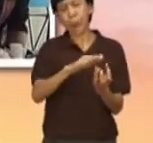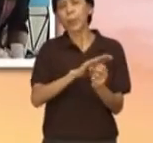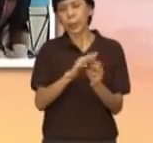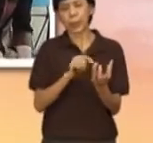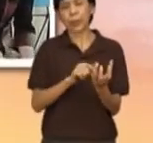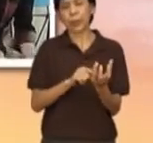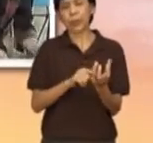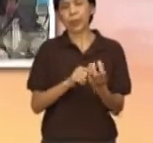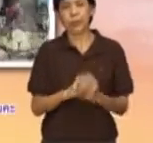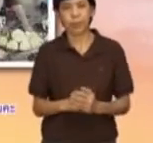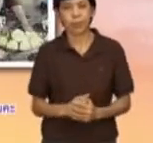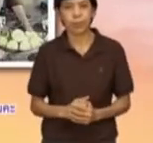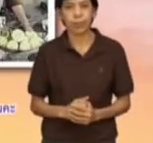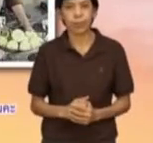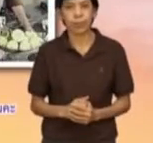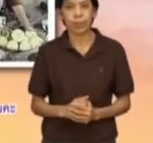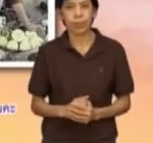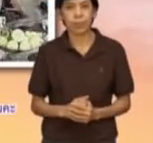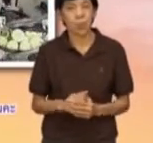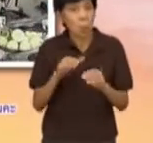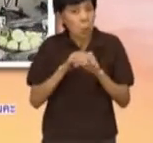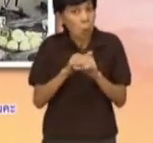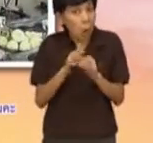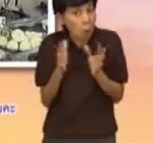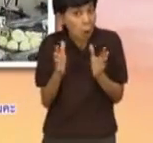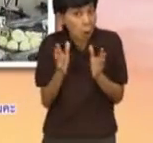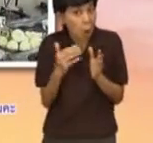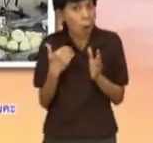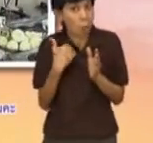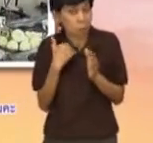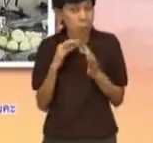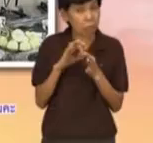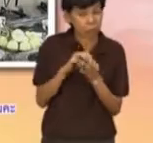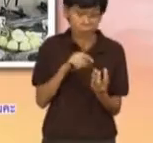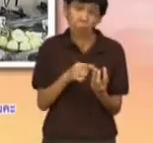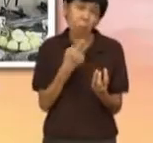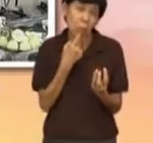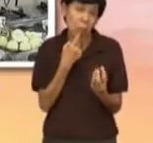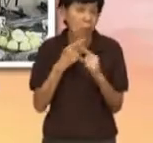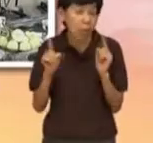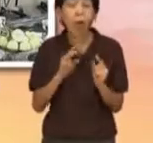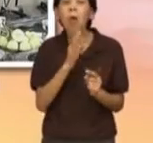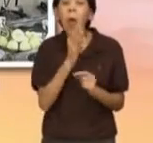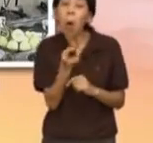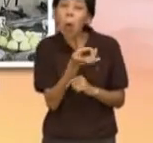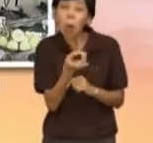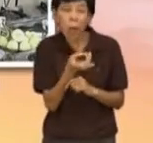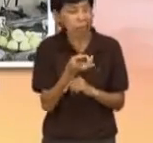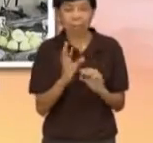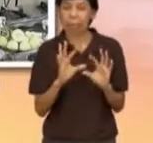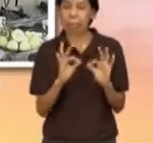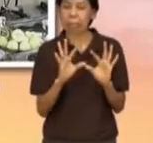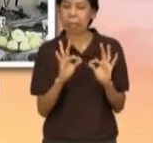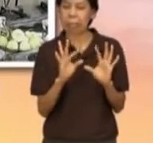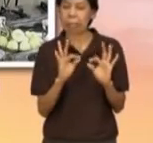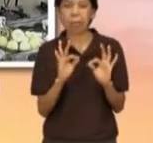งอย่างถ้าใส่กะทิมากไปหรือน้อยไปนี่มันจะมีส่วนทำให้ห่อหมกของเรารสชาติเปลี่ยนไหมคะ ถ้าน้อยไปก็จะข้น